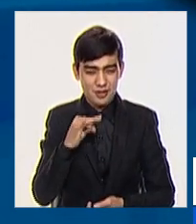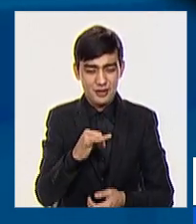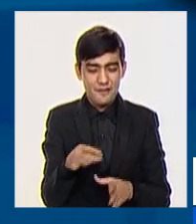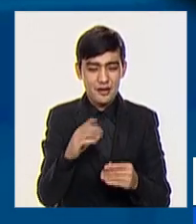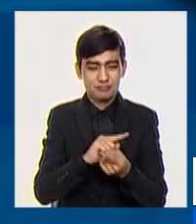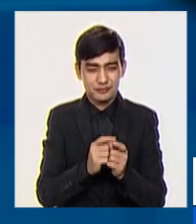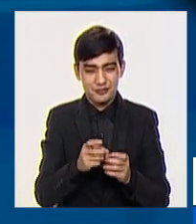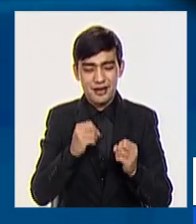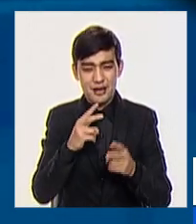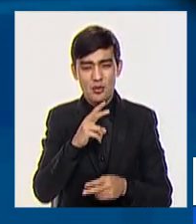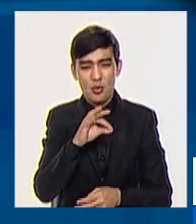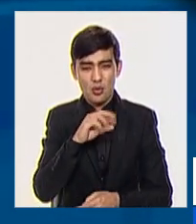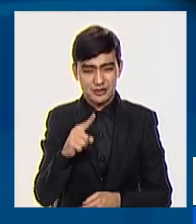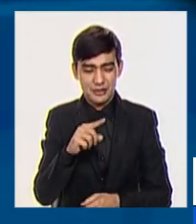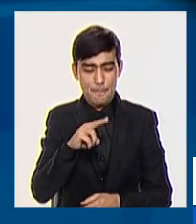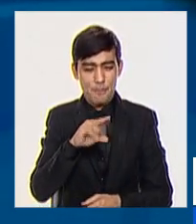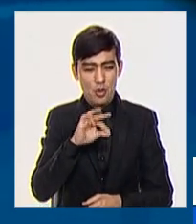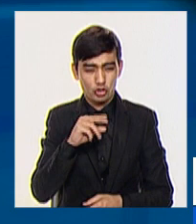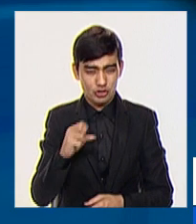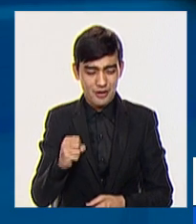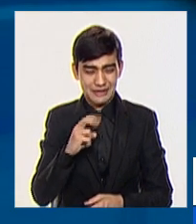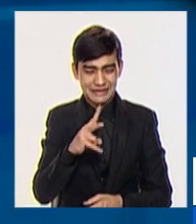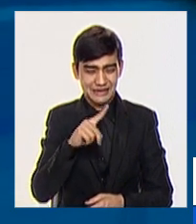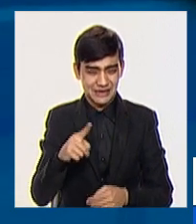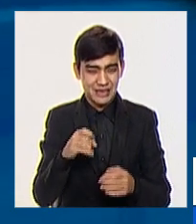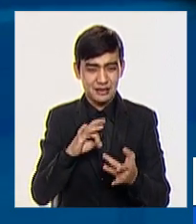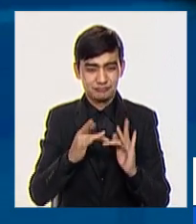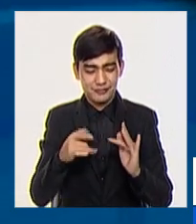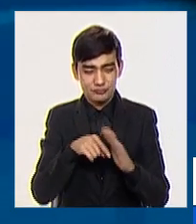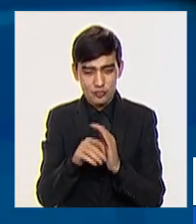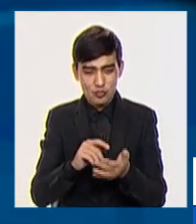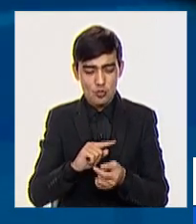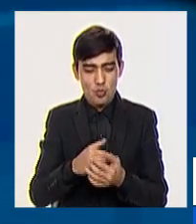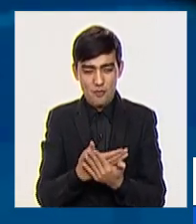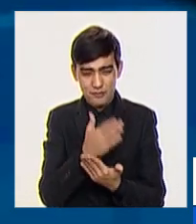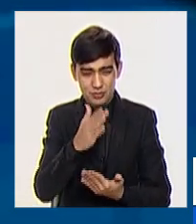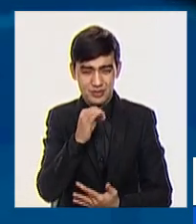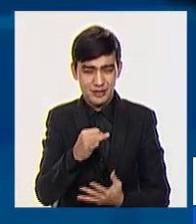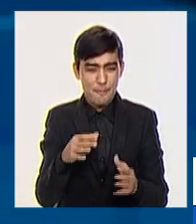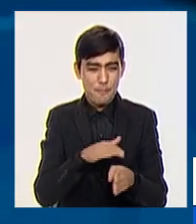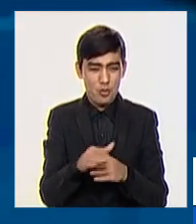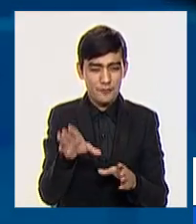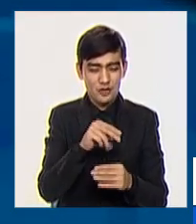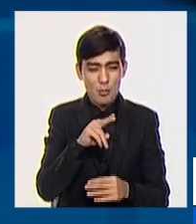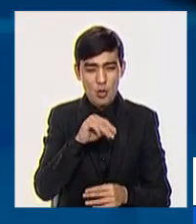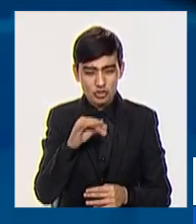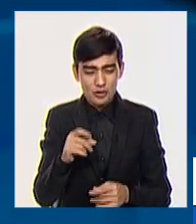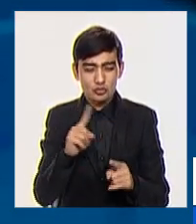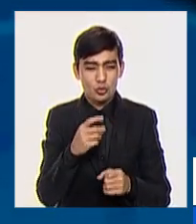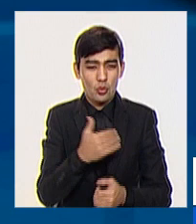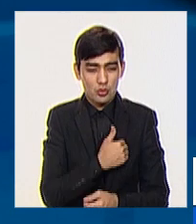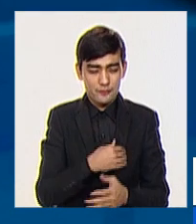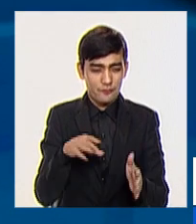модернизации «Пост.кз» предложит пользователям не только обновленный дизайн, но и полный комплекс интегрированных почтовых и финансовых